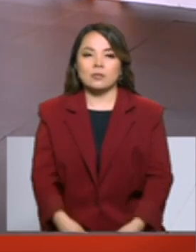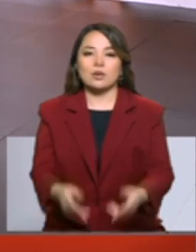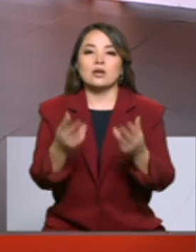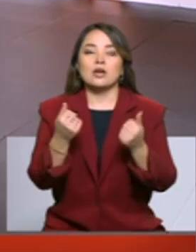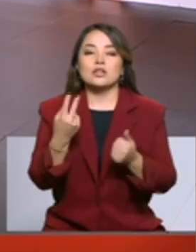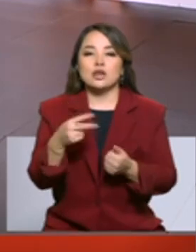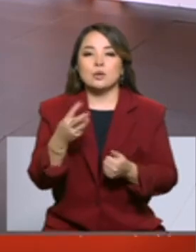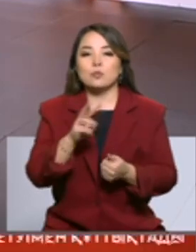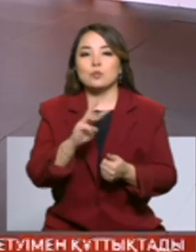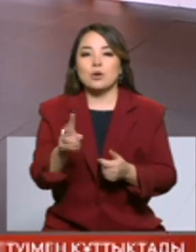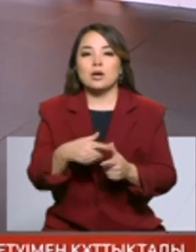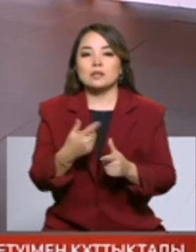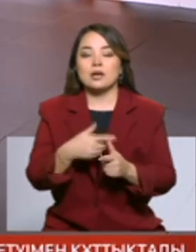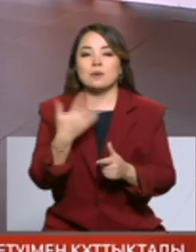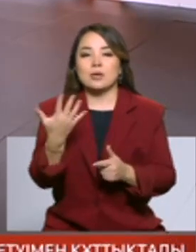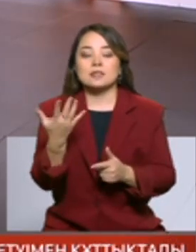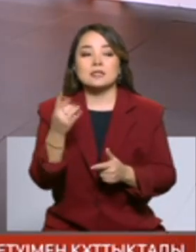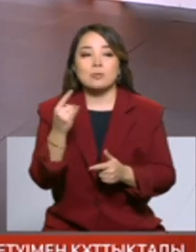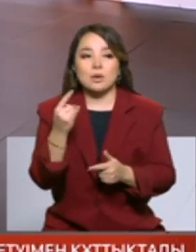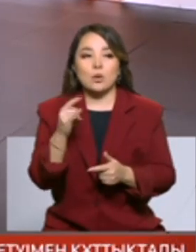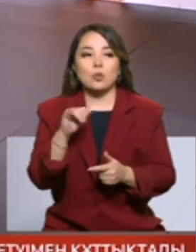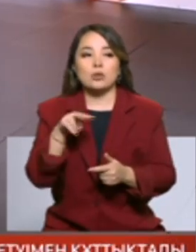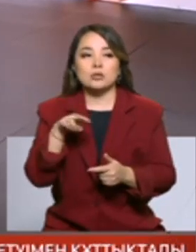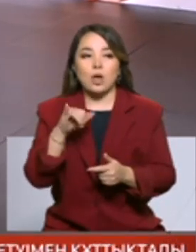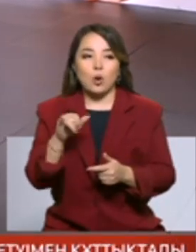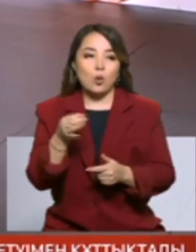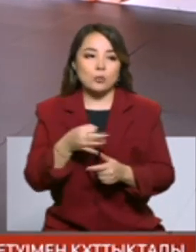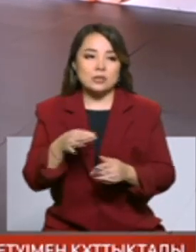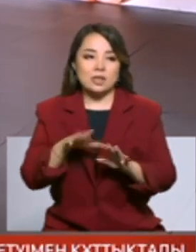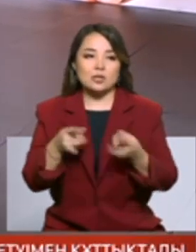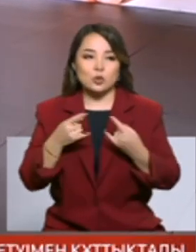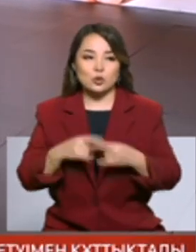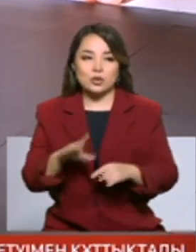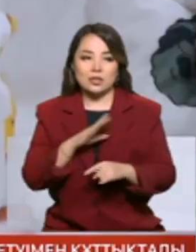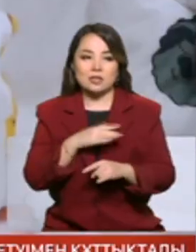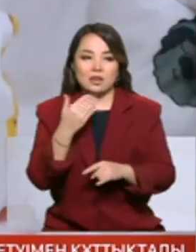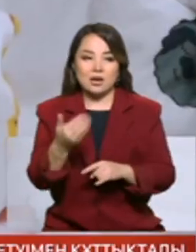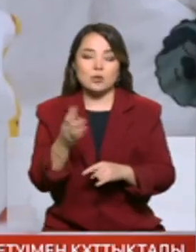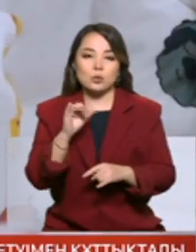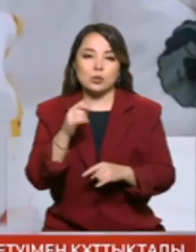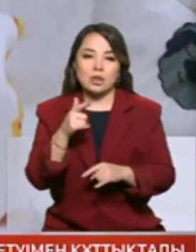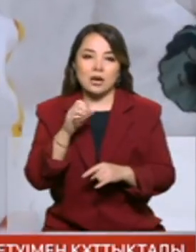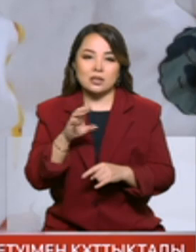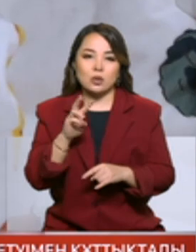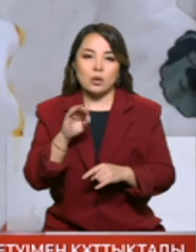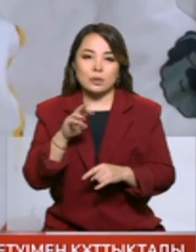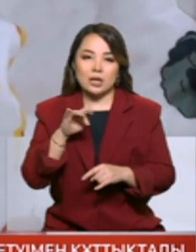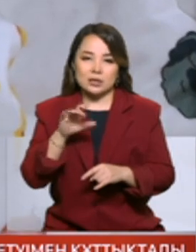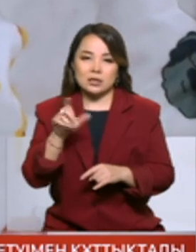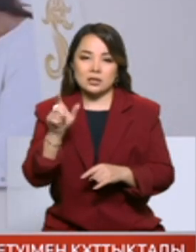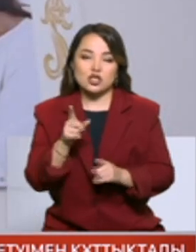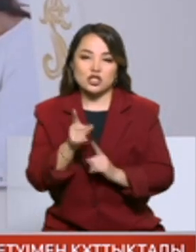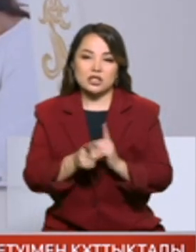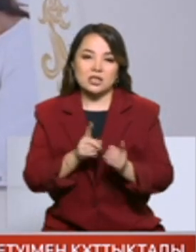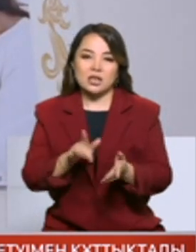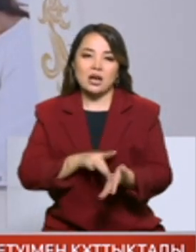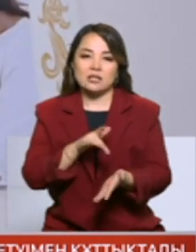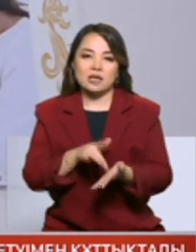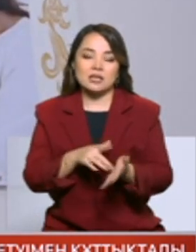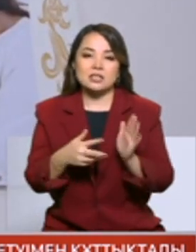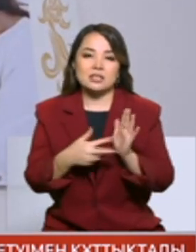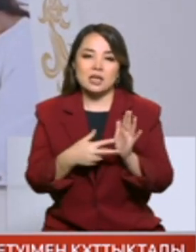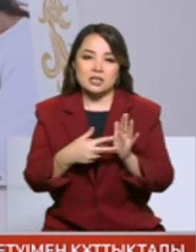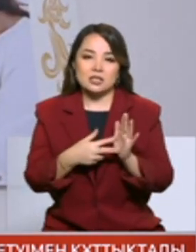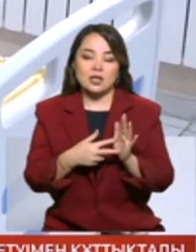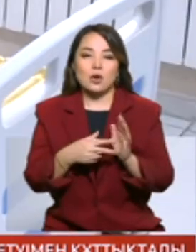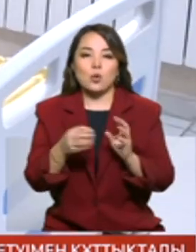20 миллионын шатанған 5 сәбейдің бірі Ұлытау облысында дүниеге келді. Сұңғат қызы Тамирис Жезқазған қаласында